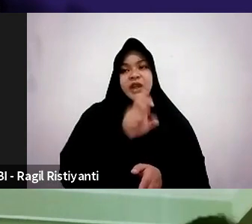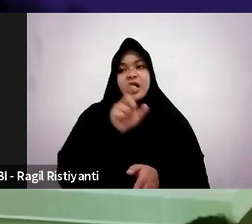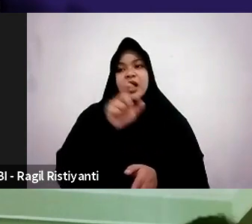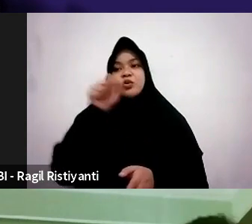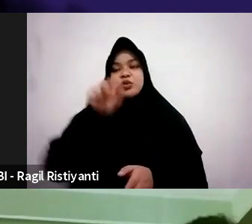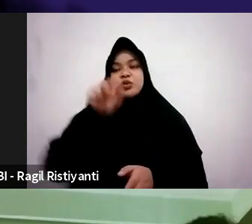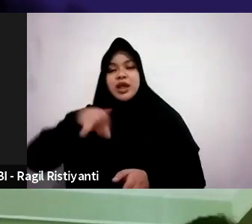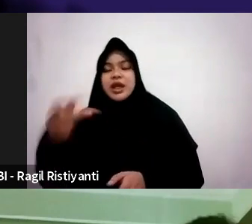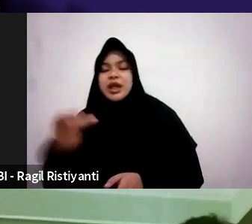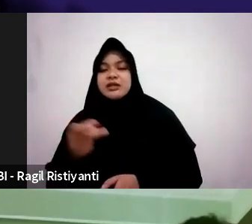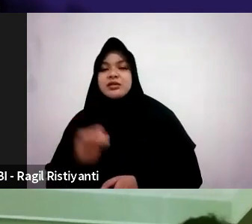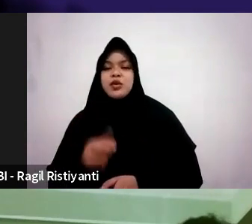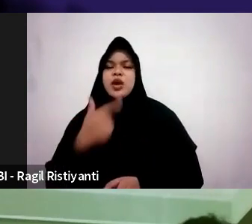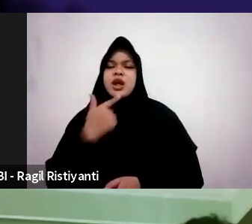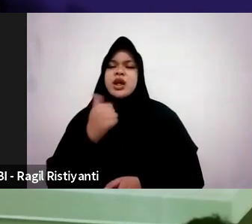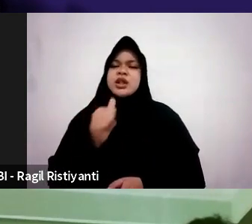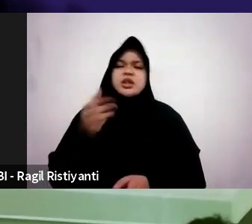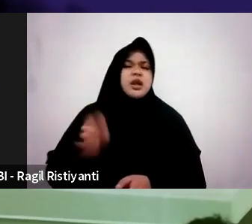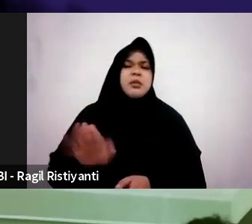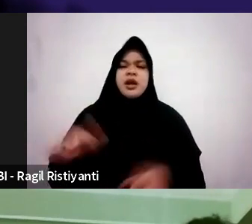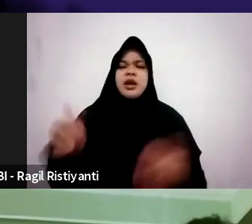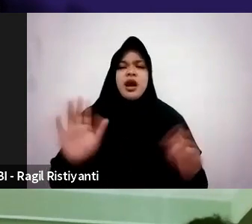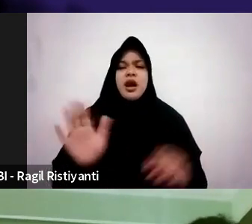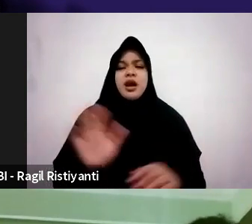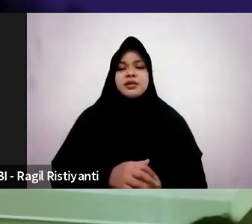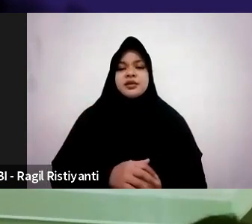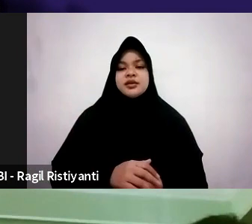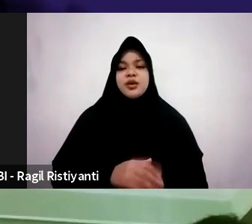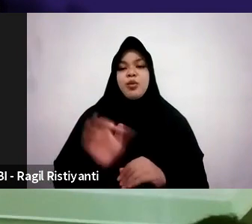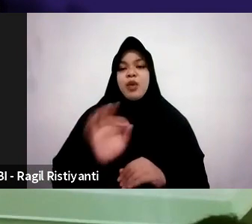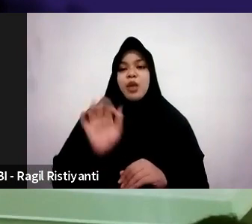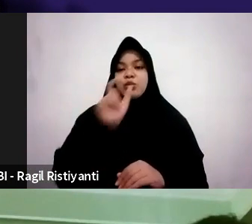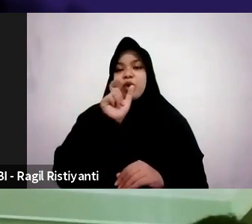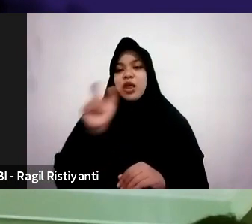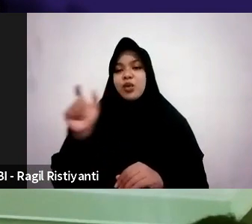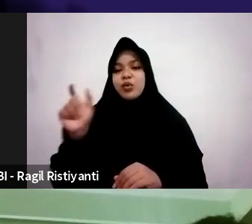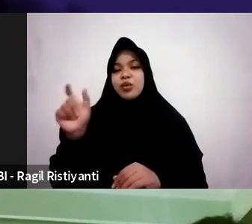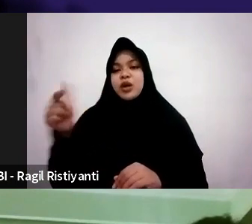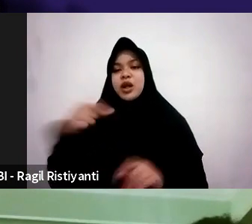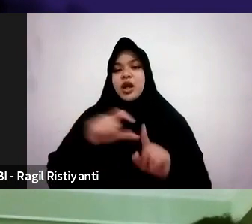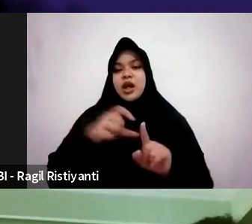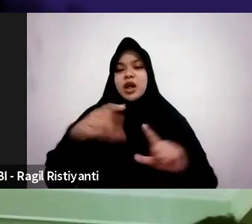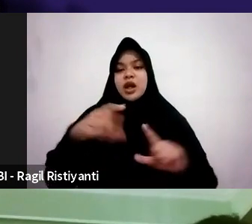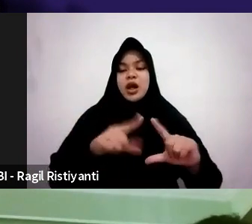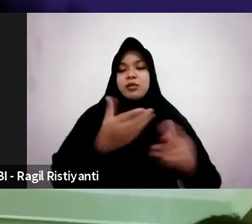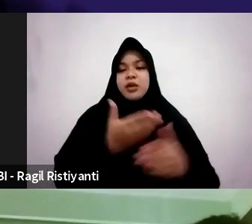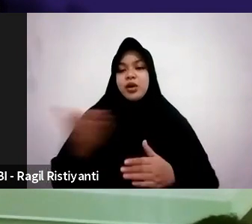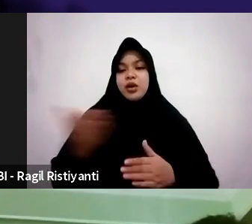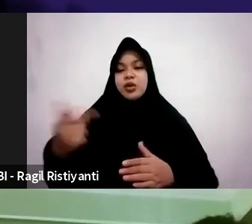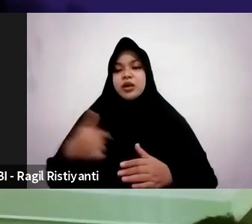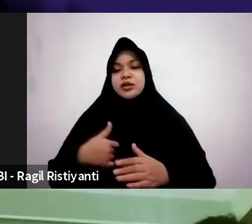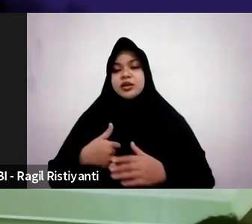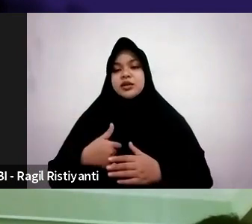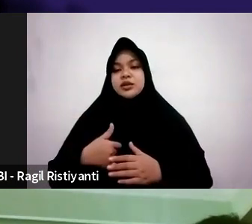Oke Aduh gimana ya siap apa nggak gitu kan Terus lagi Belum belum kata-kata kayak Dea Tuh kan bilang mereka They can